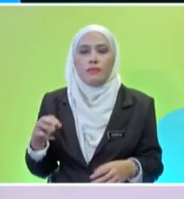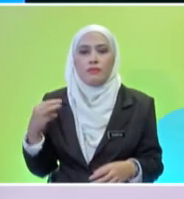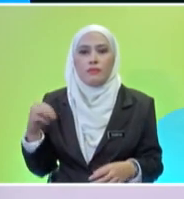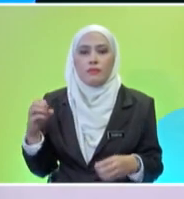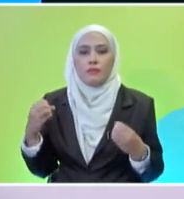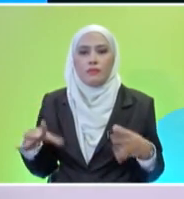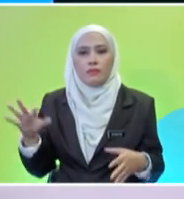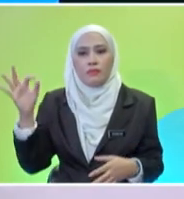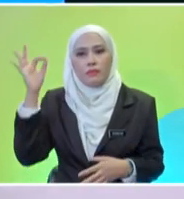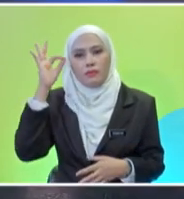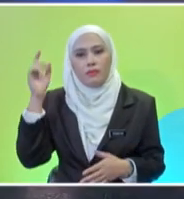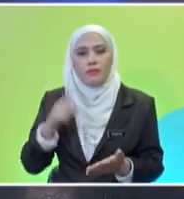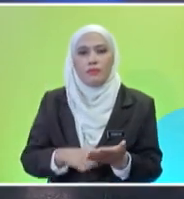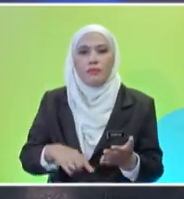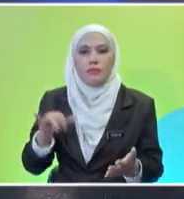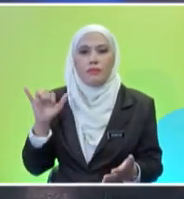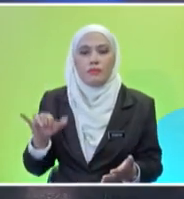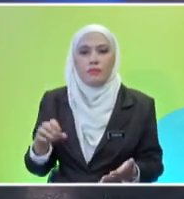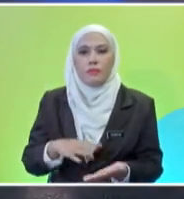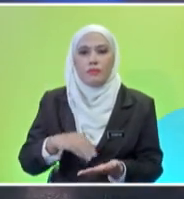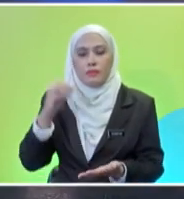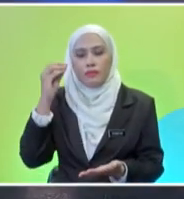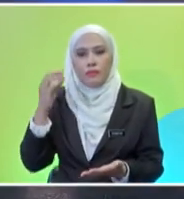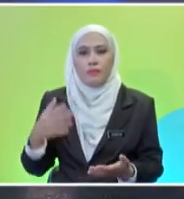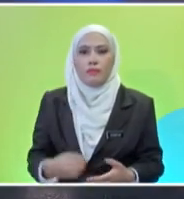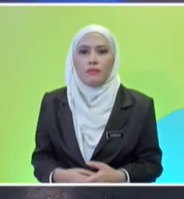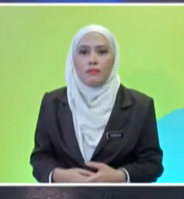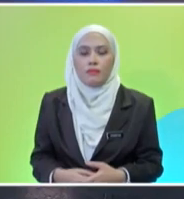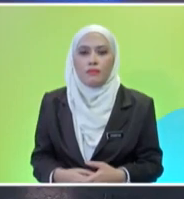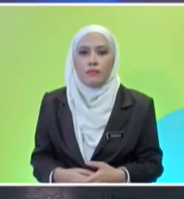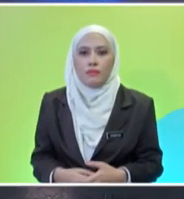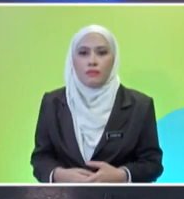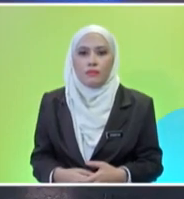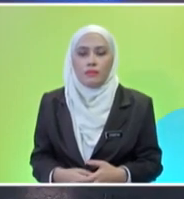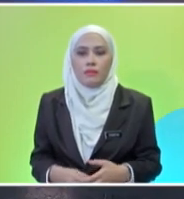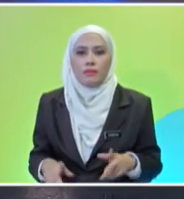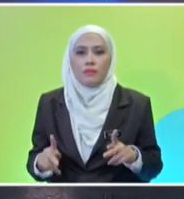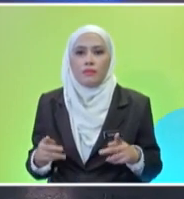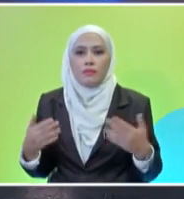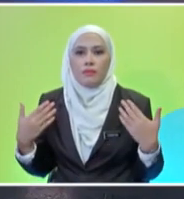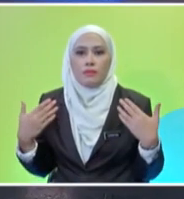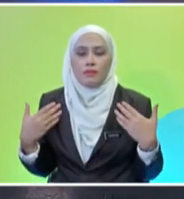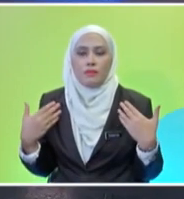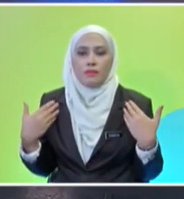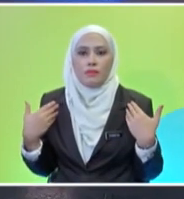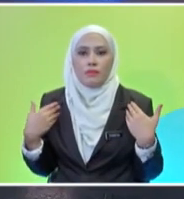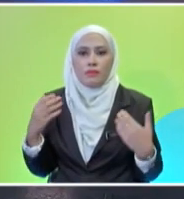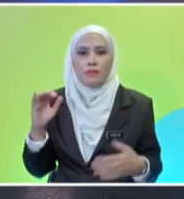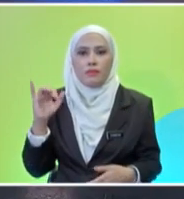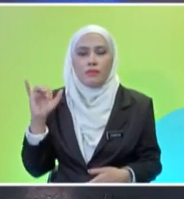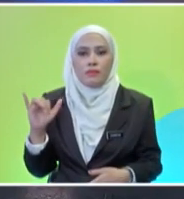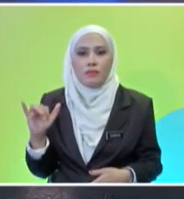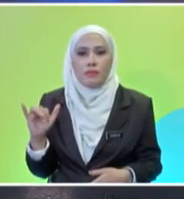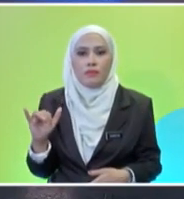seni nama yang mereka pelajari mungkin terlepas episode kali ini beliau rujuk di mana